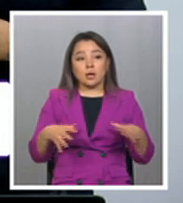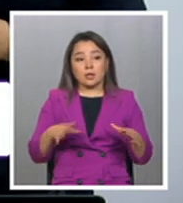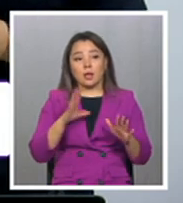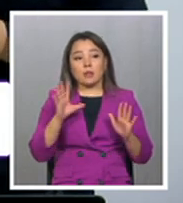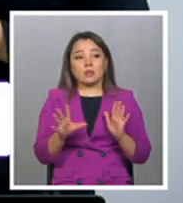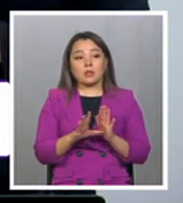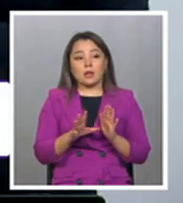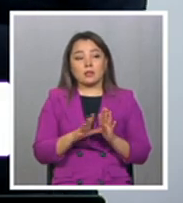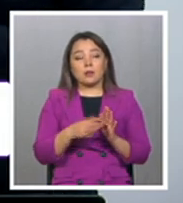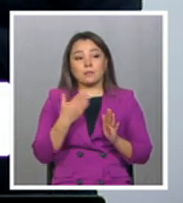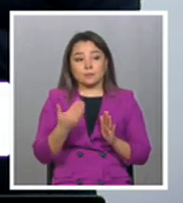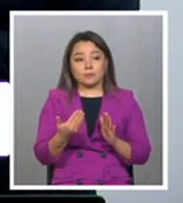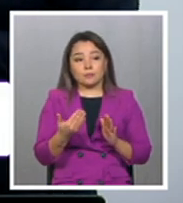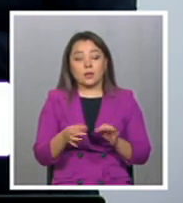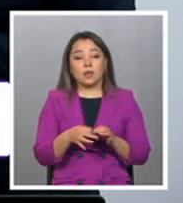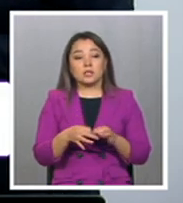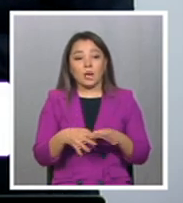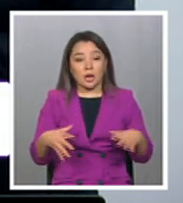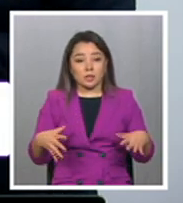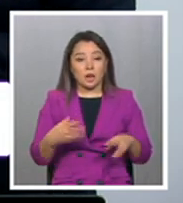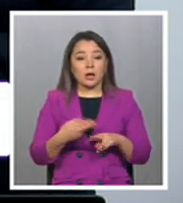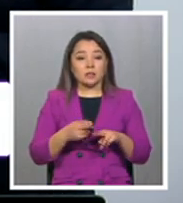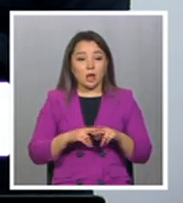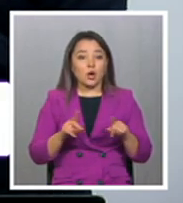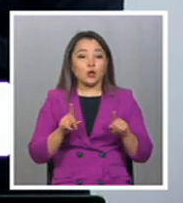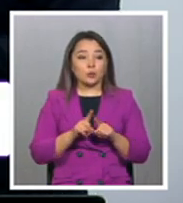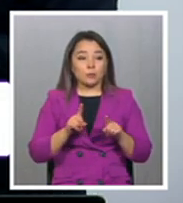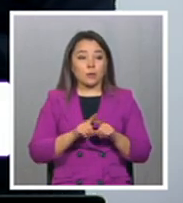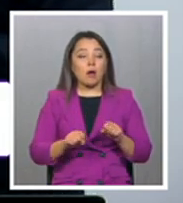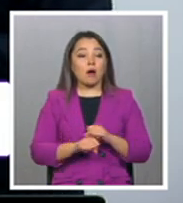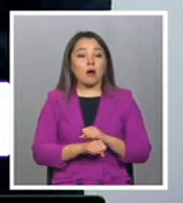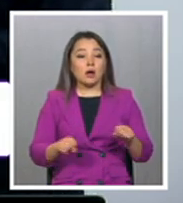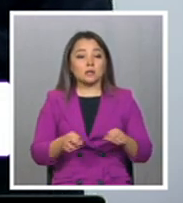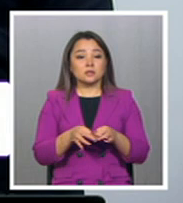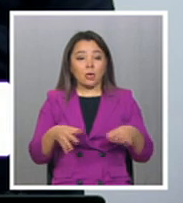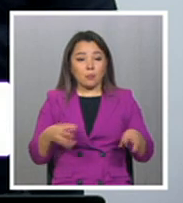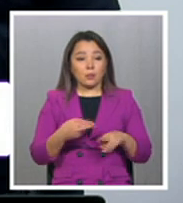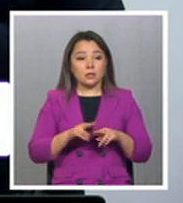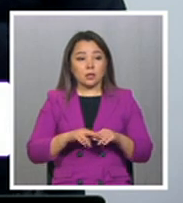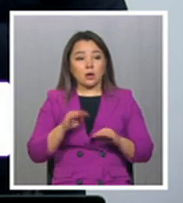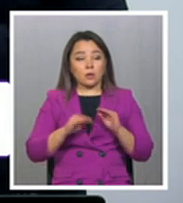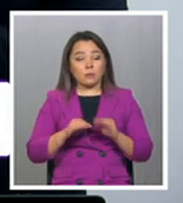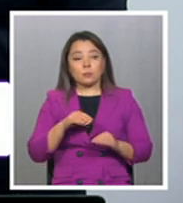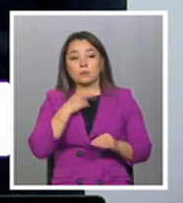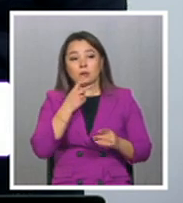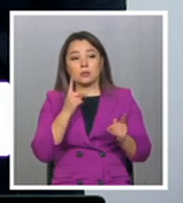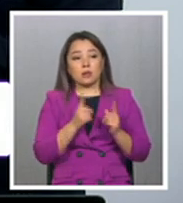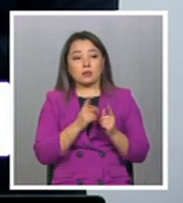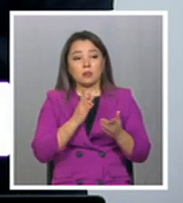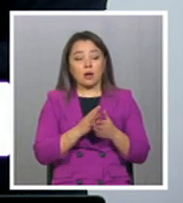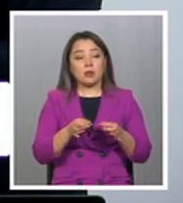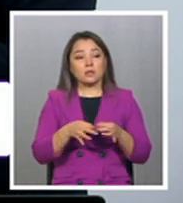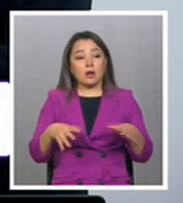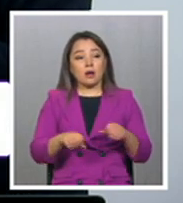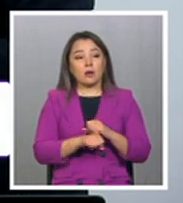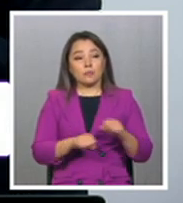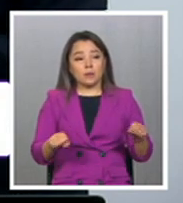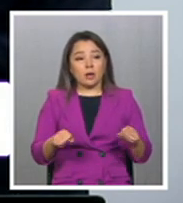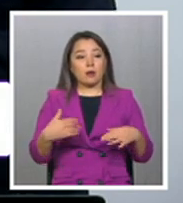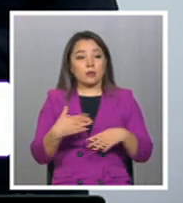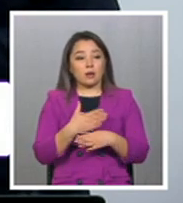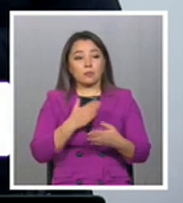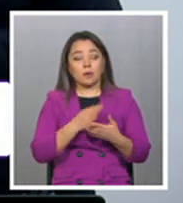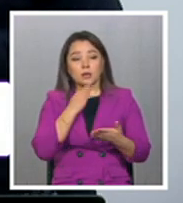энергия. Ядролық энергия бұл атом ядросында кездесетін ядролық реакция